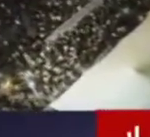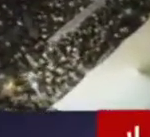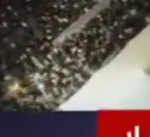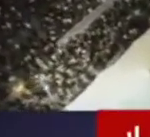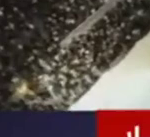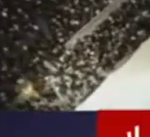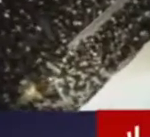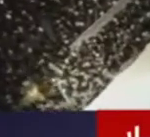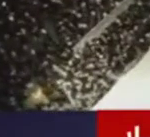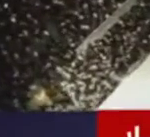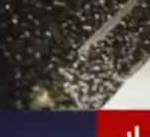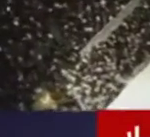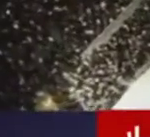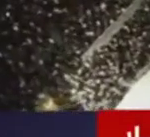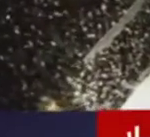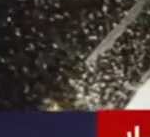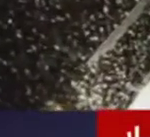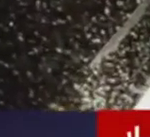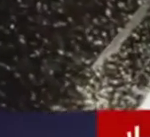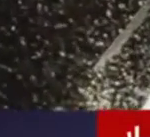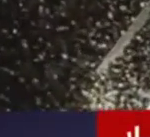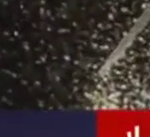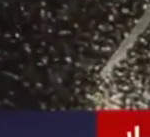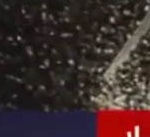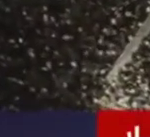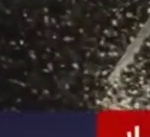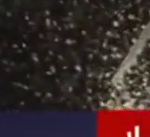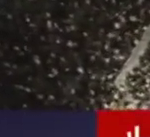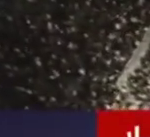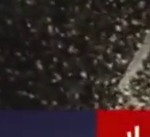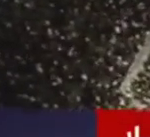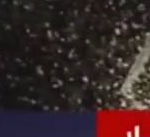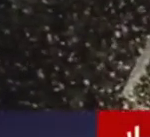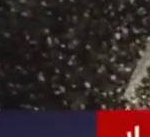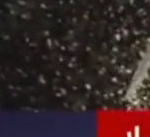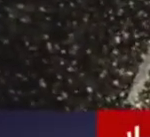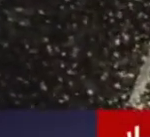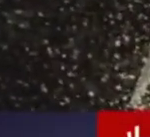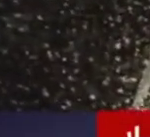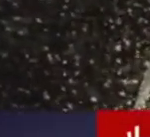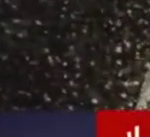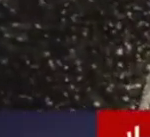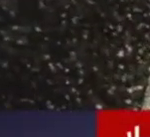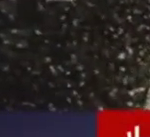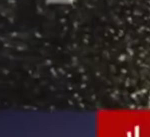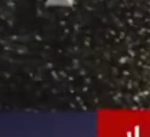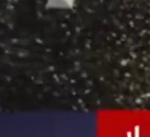على الوقوف والصمود والانتصار في الحرب واعاده المختطفين